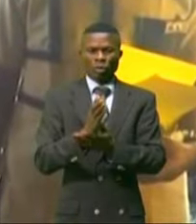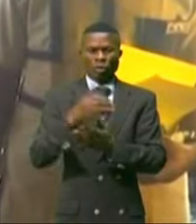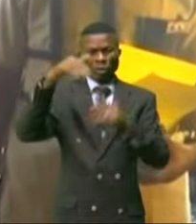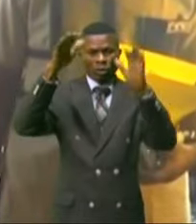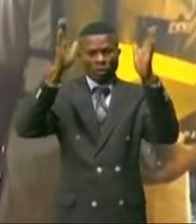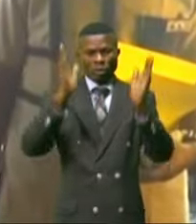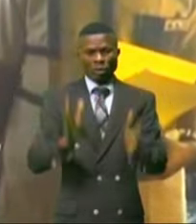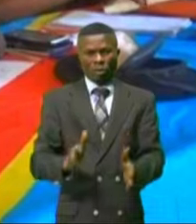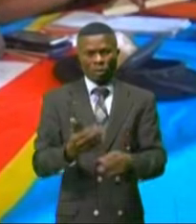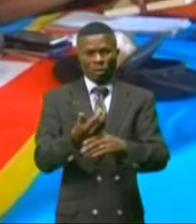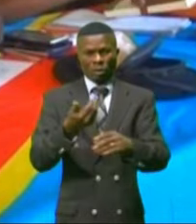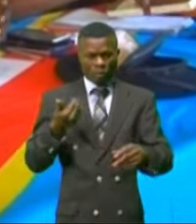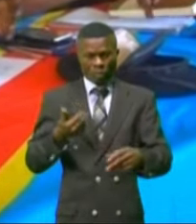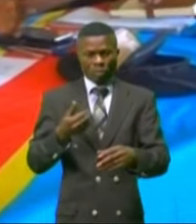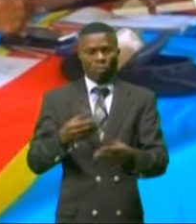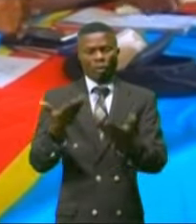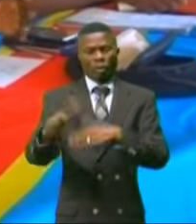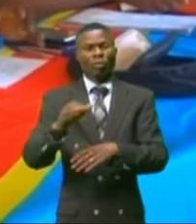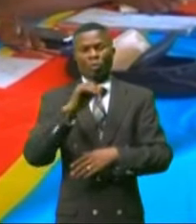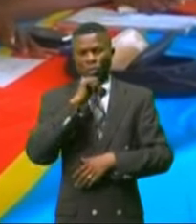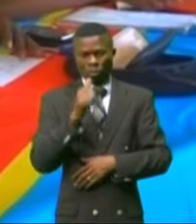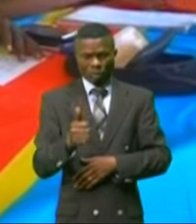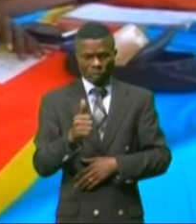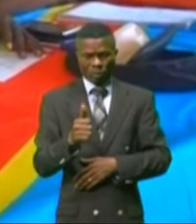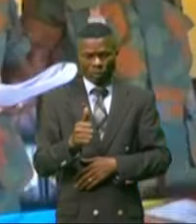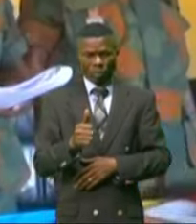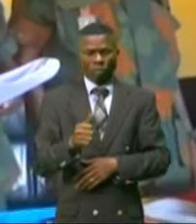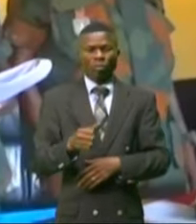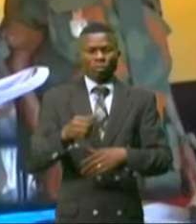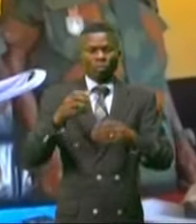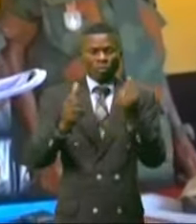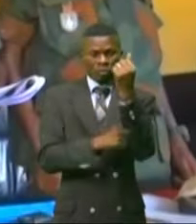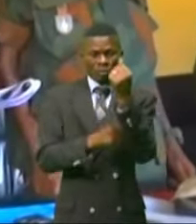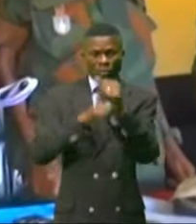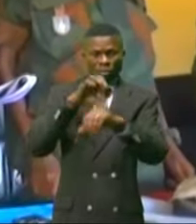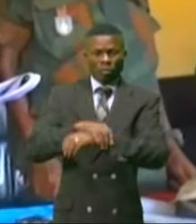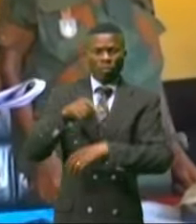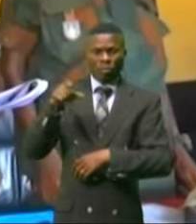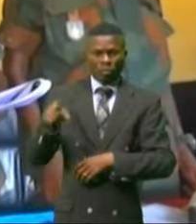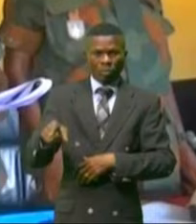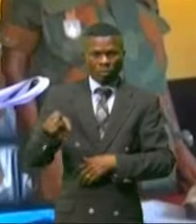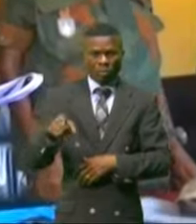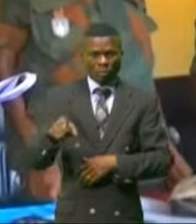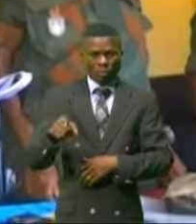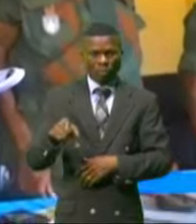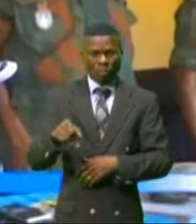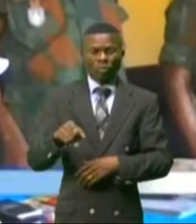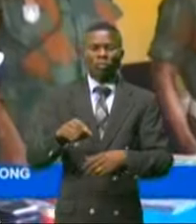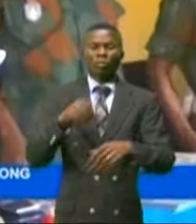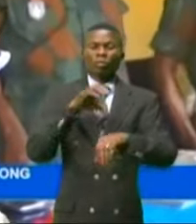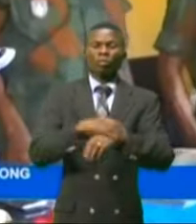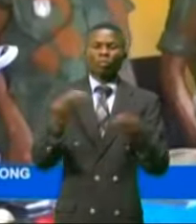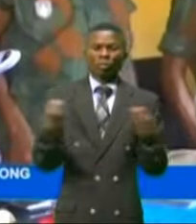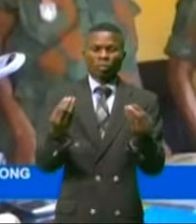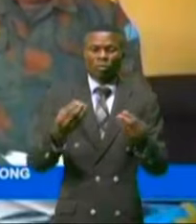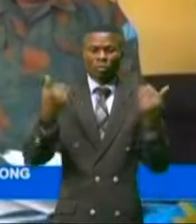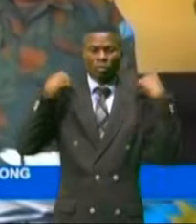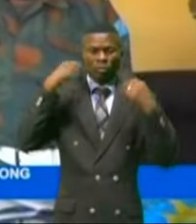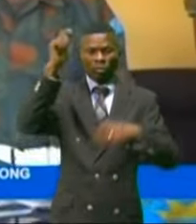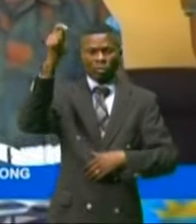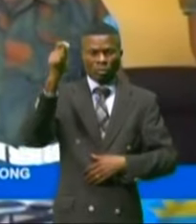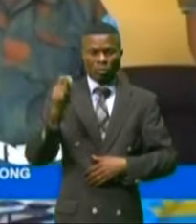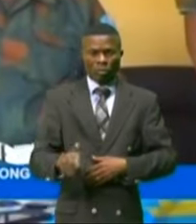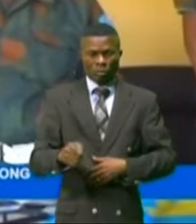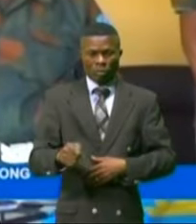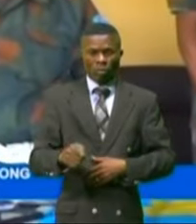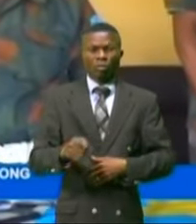l'étranger avant que le pire n'arrive. À noter que Salomon Idi Kalonda Della est poursuivi avec un officier des FARDC,